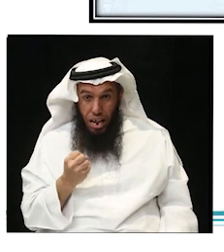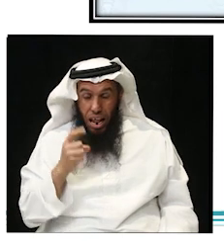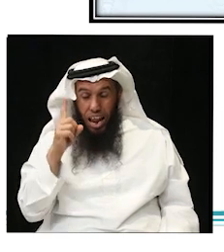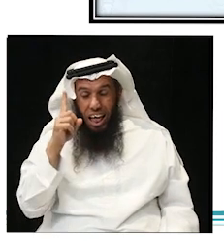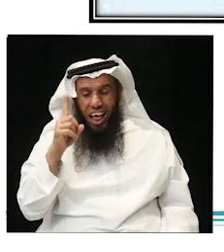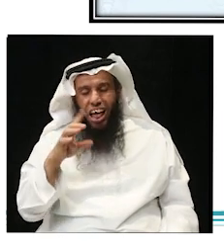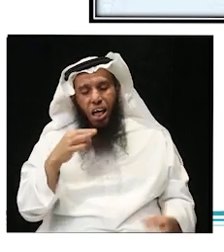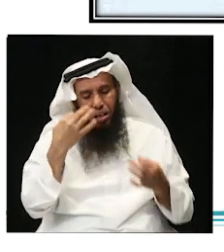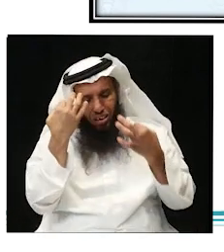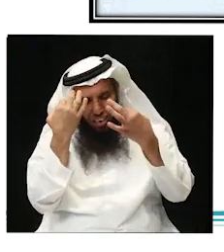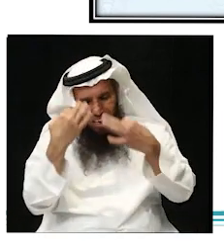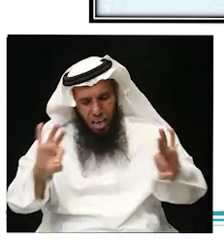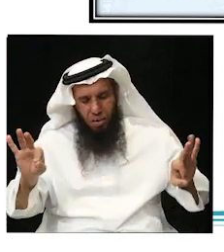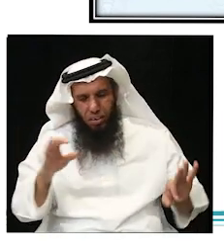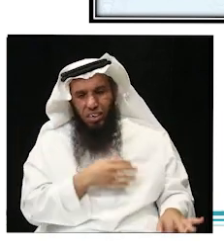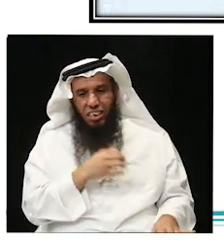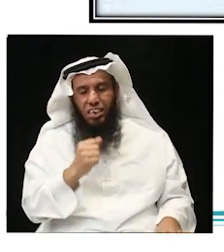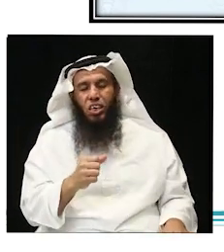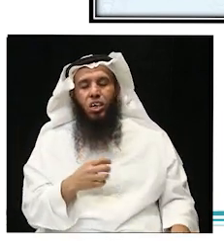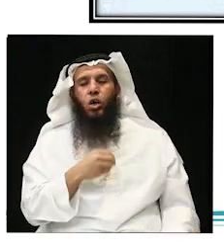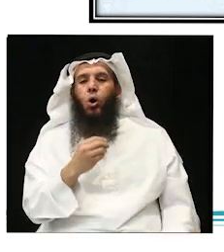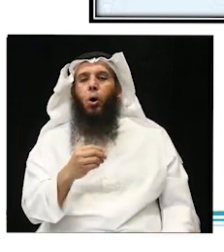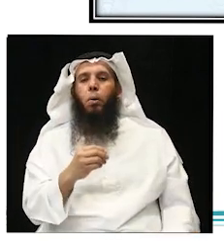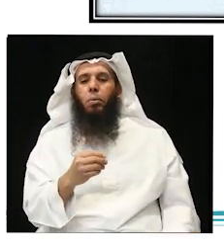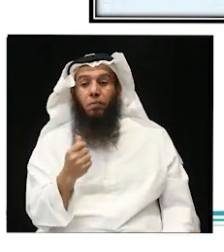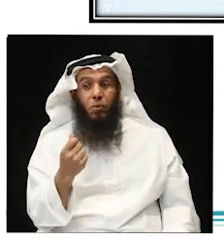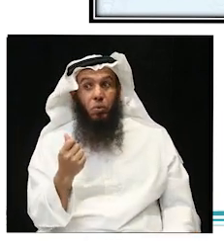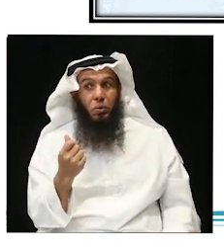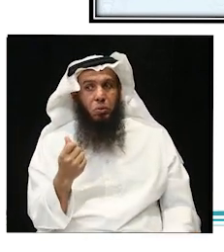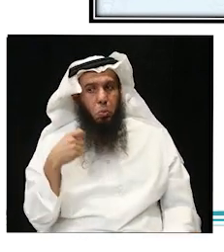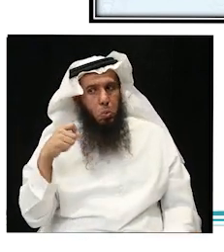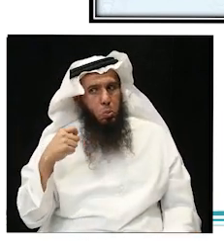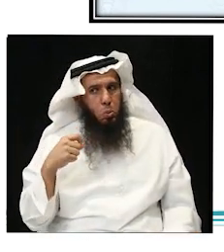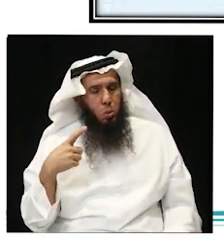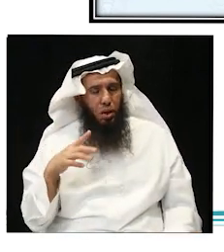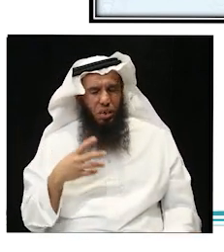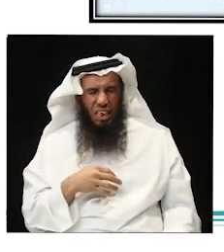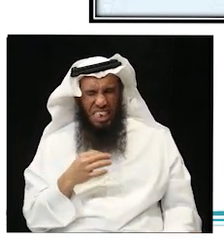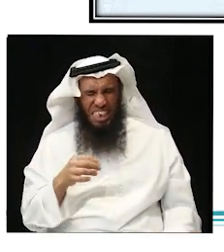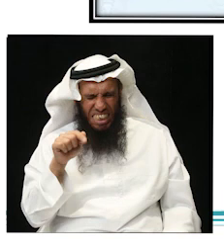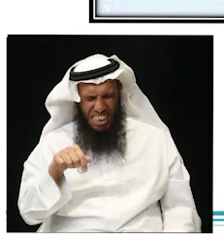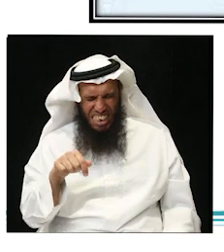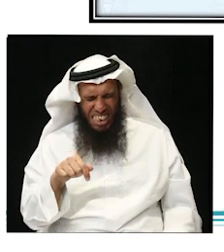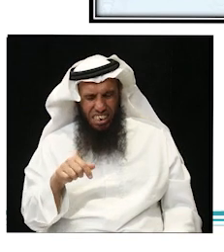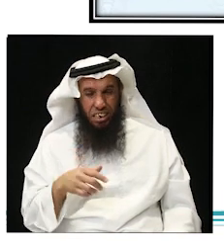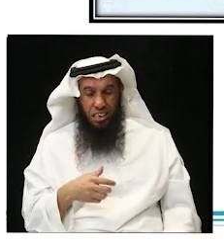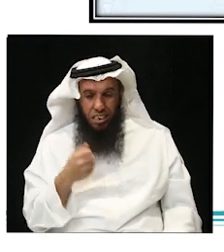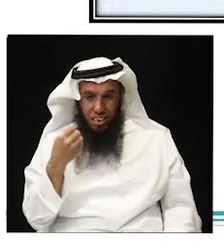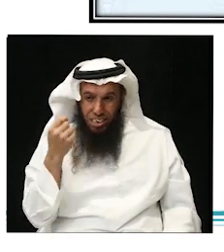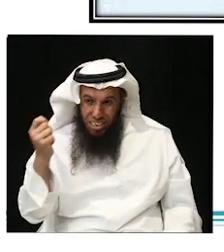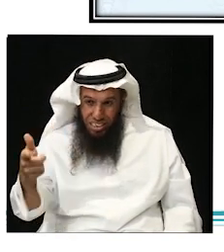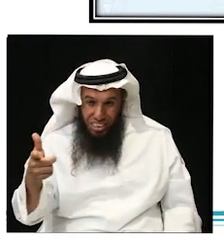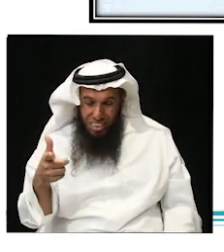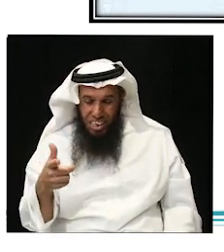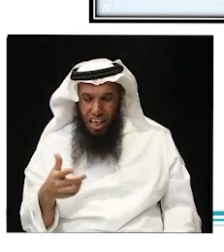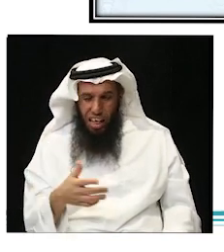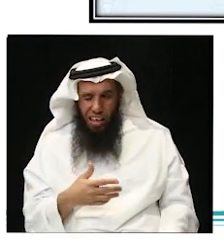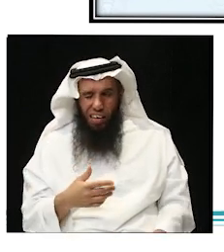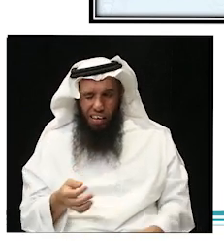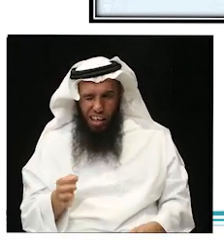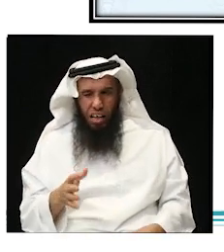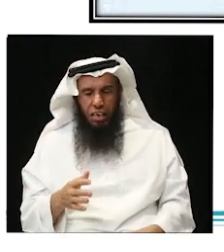استكمل الإيمان. طيب، السؤال الذي يليه: وش علامة صدق المحبة هذه؟ طاعة الله وطاعة رسوله عليه الصلاة